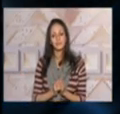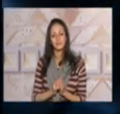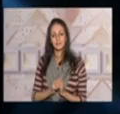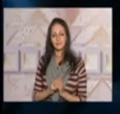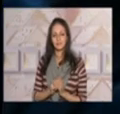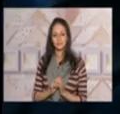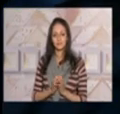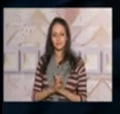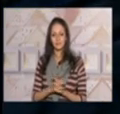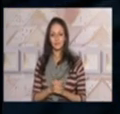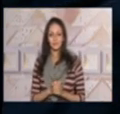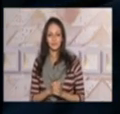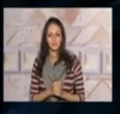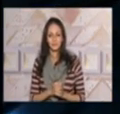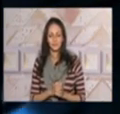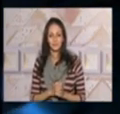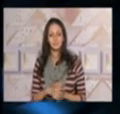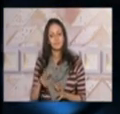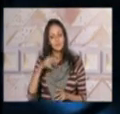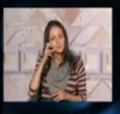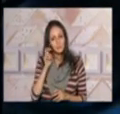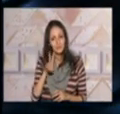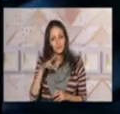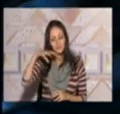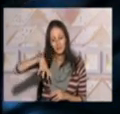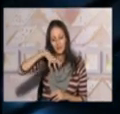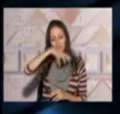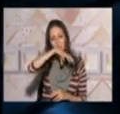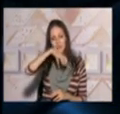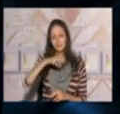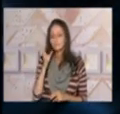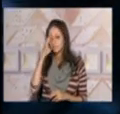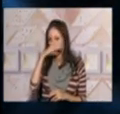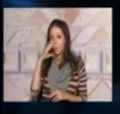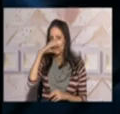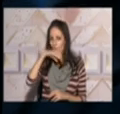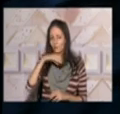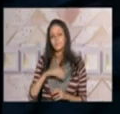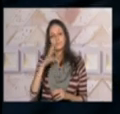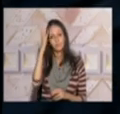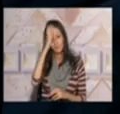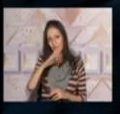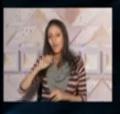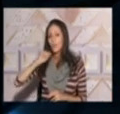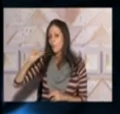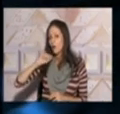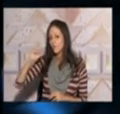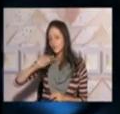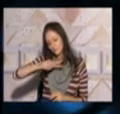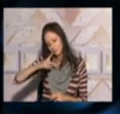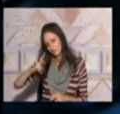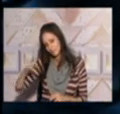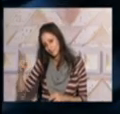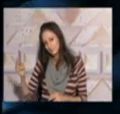ممكن تفكروا فيها في المستقبل، بنركز على الوحدات وبنركز على خلينا اقول يعني برضو اللي بيتعامل